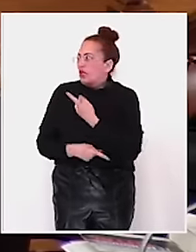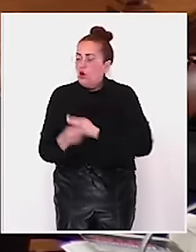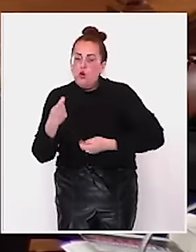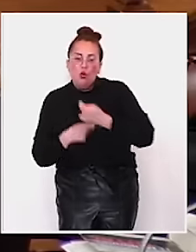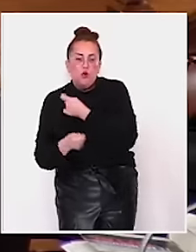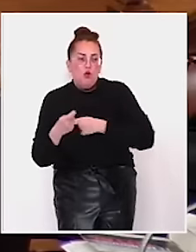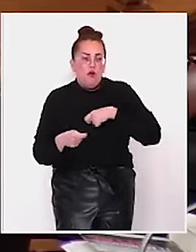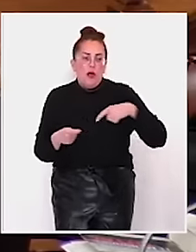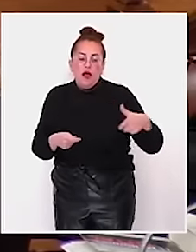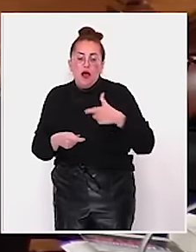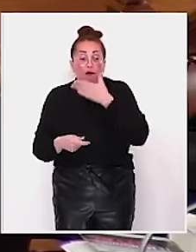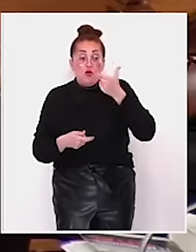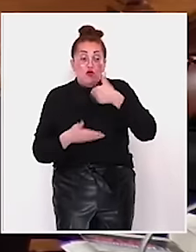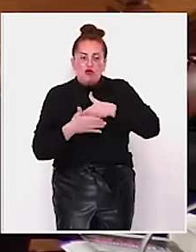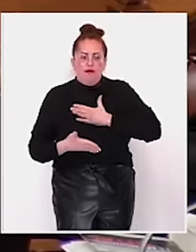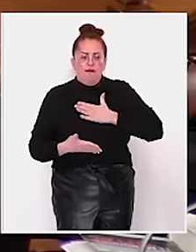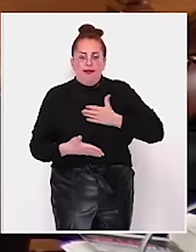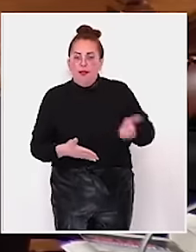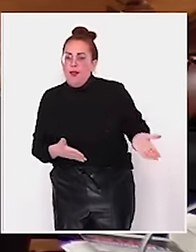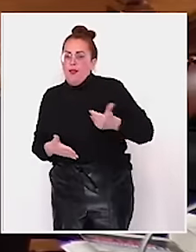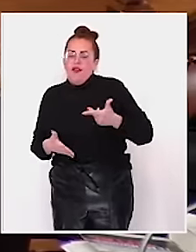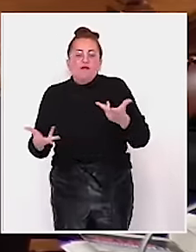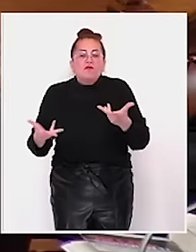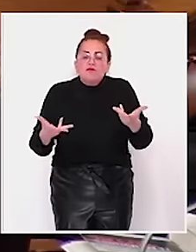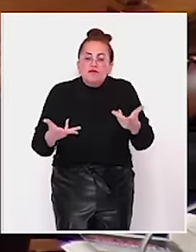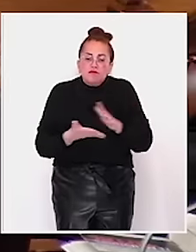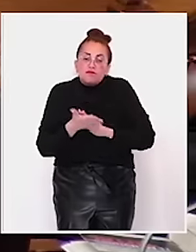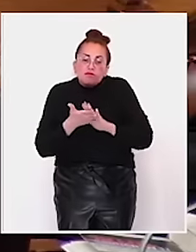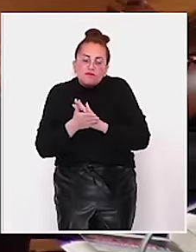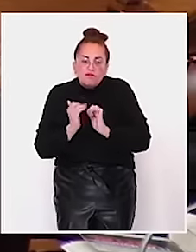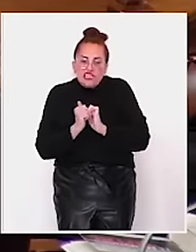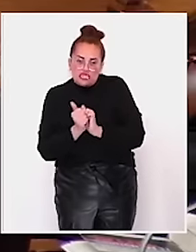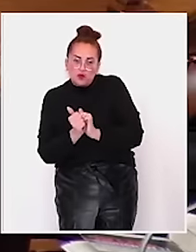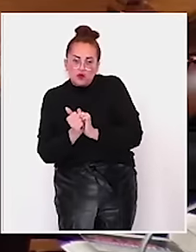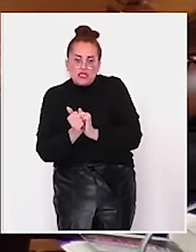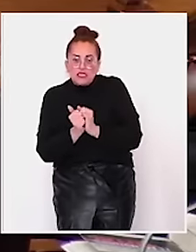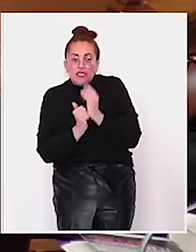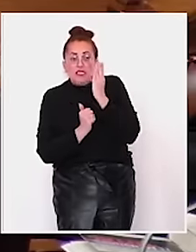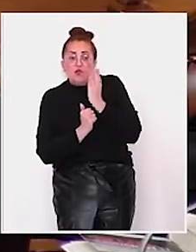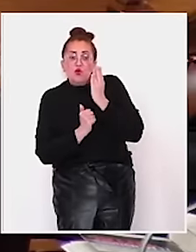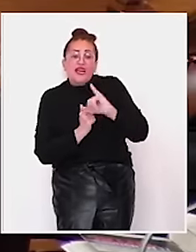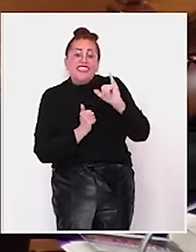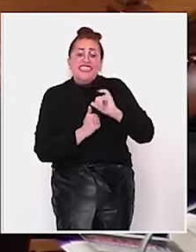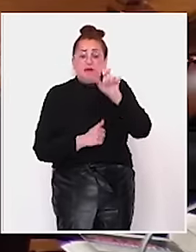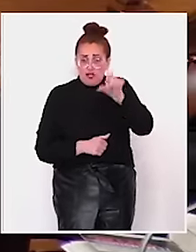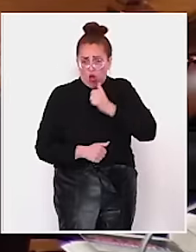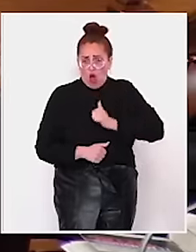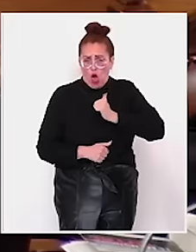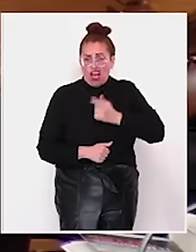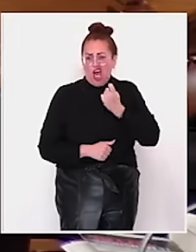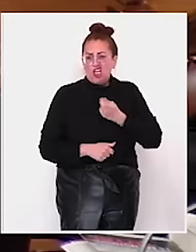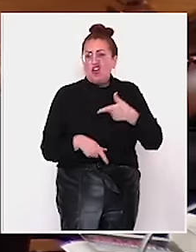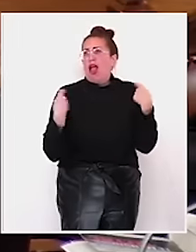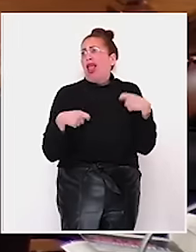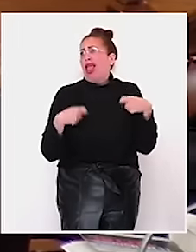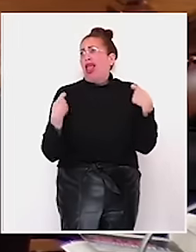fait qu'aujourd'hui, ben, il y a un fonctionnement économique qui va en fonction des besoins d'une poignée de riches, d'égoïstes, et qui ne correspond pas du tout à l'intérêt